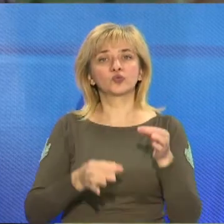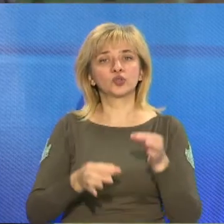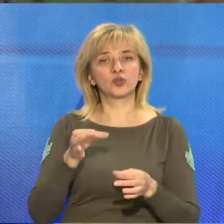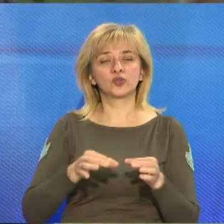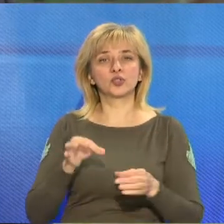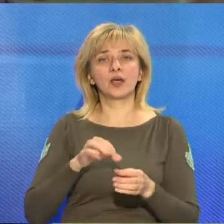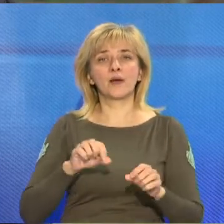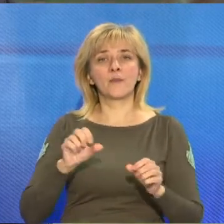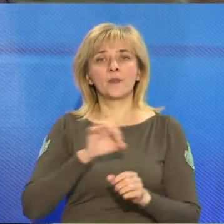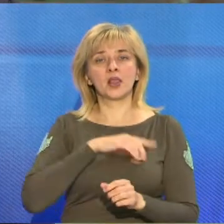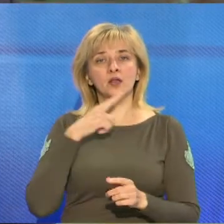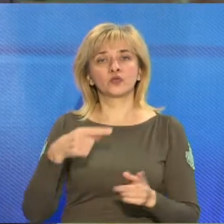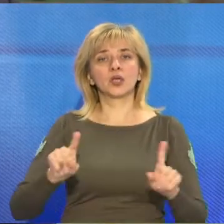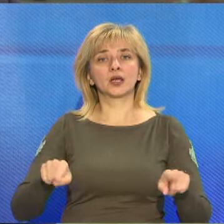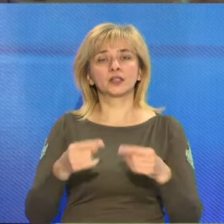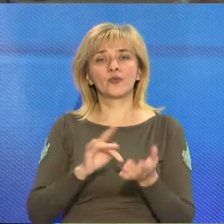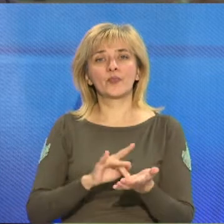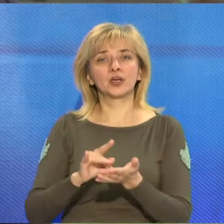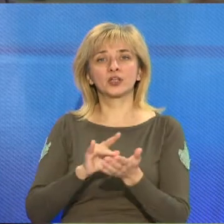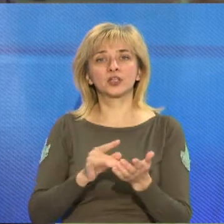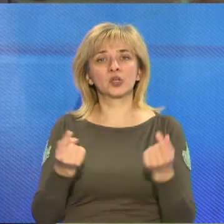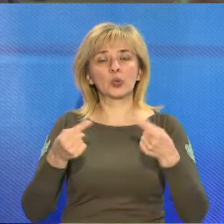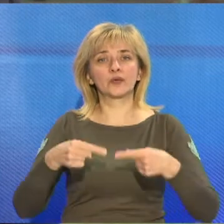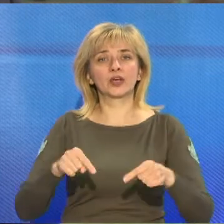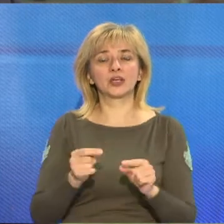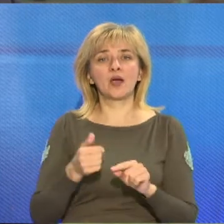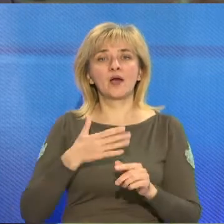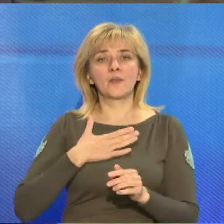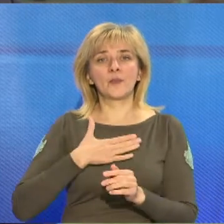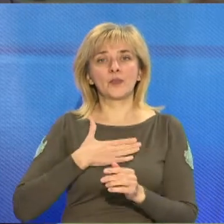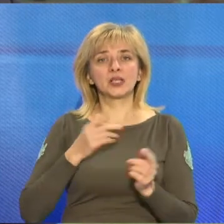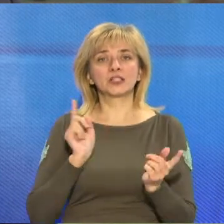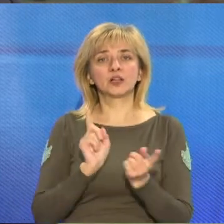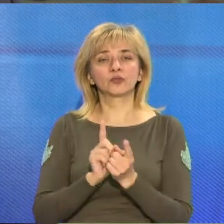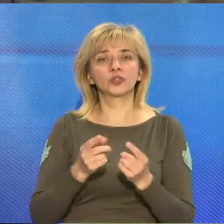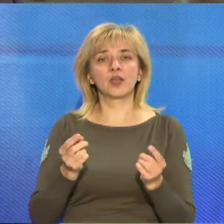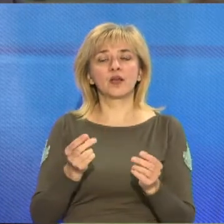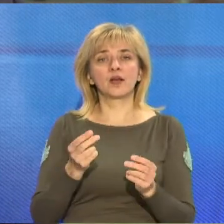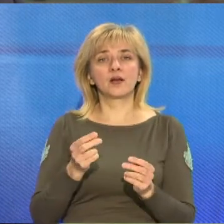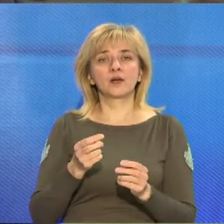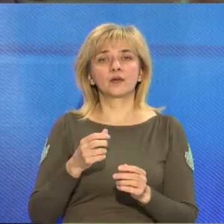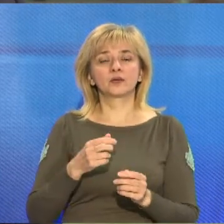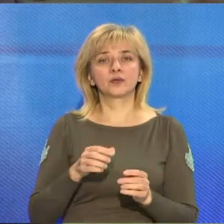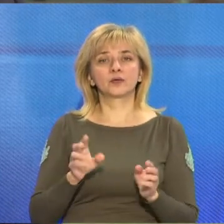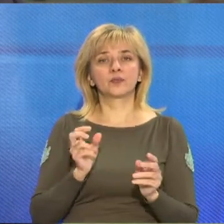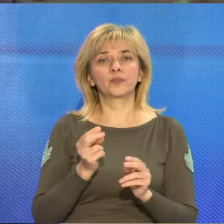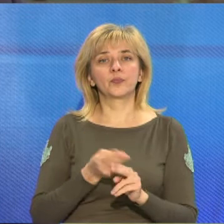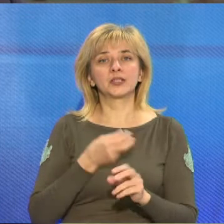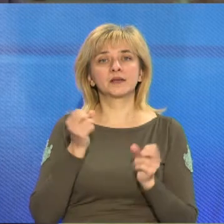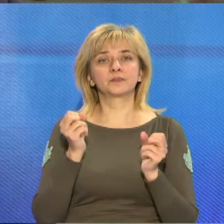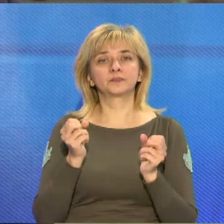кризиса. Фактически мы столкнулись с беспрецедентной по своим масштабам